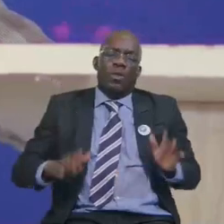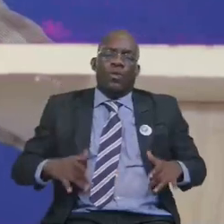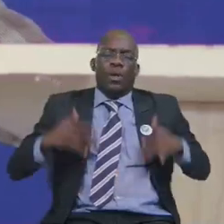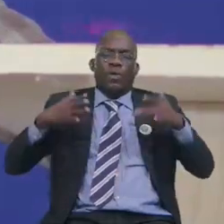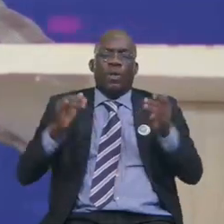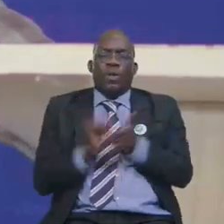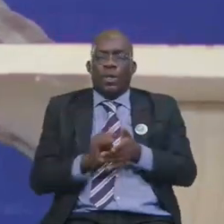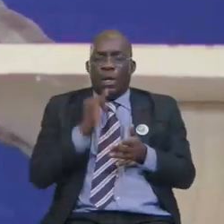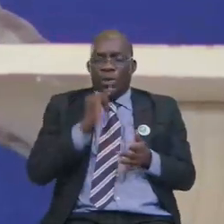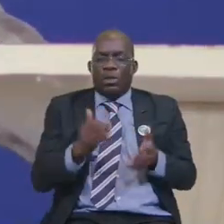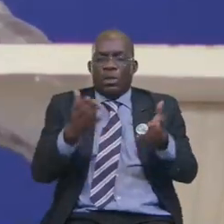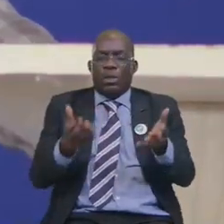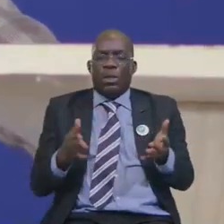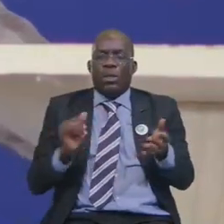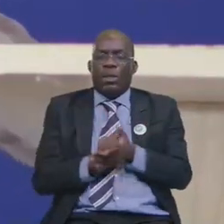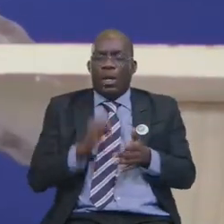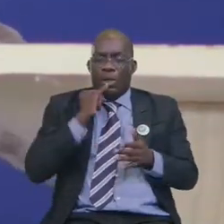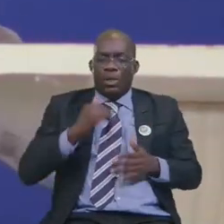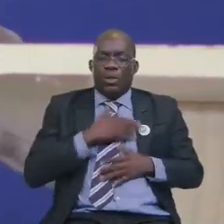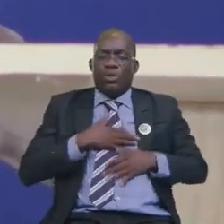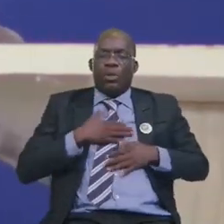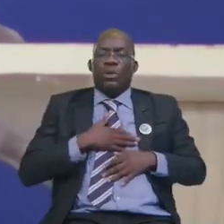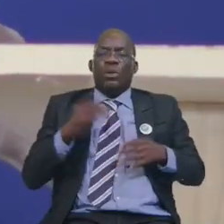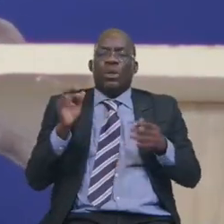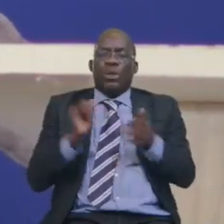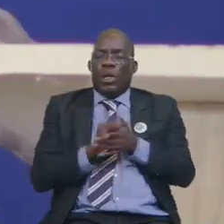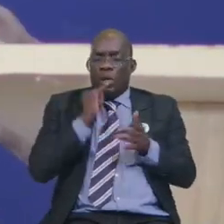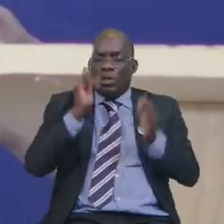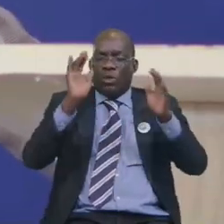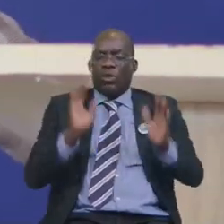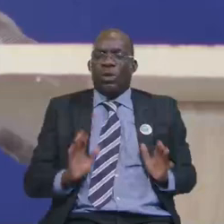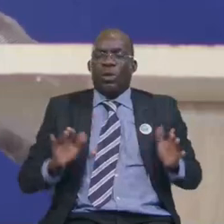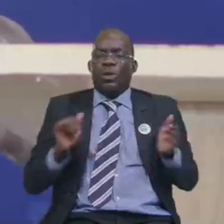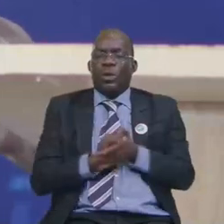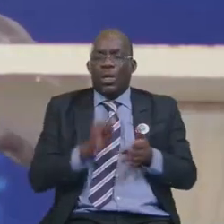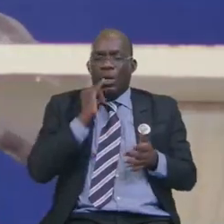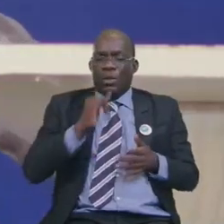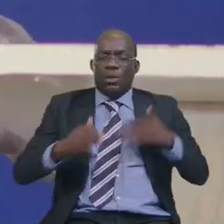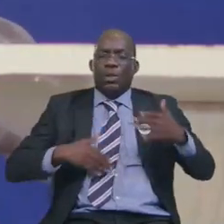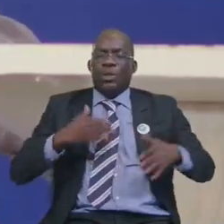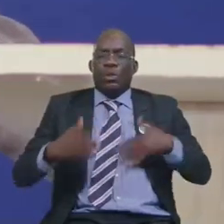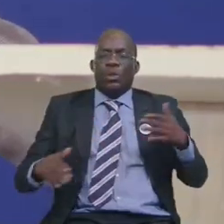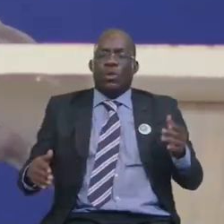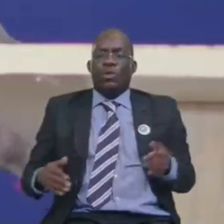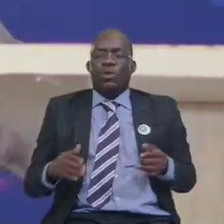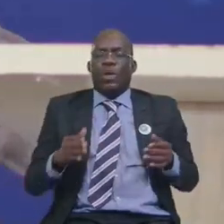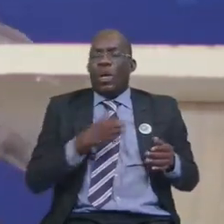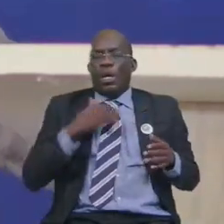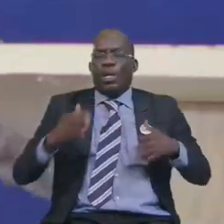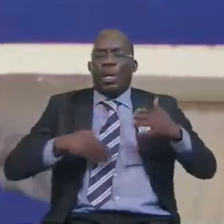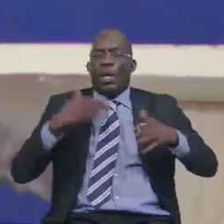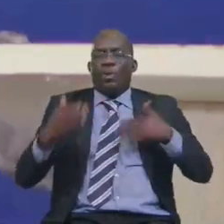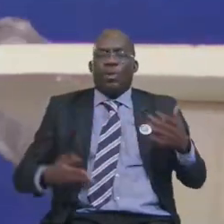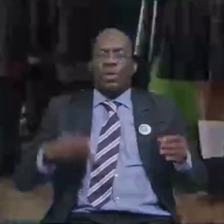qui est désirable qui est merveilleux qui est joyeux au nom de